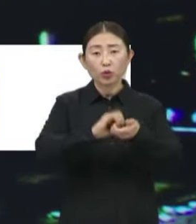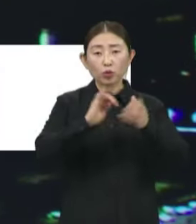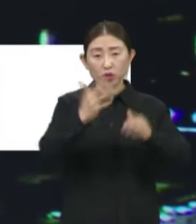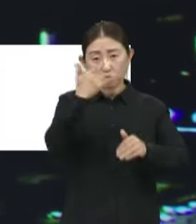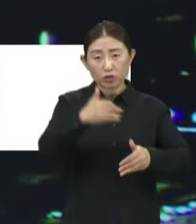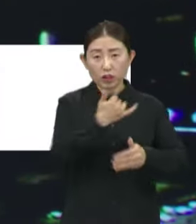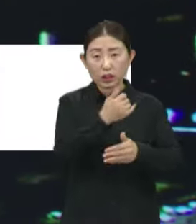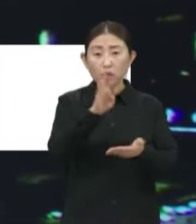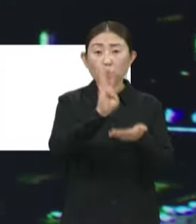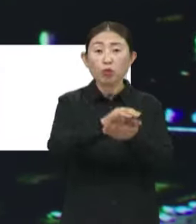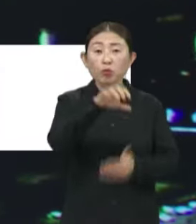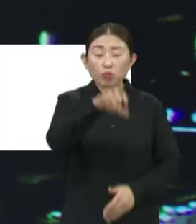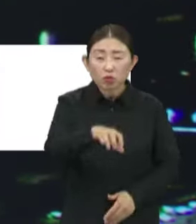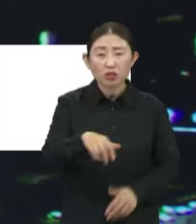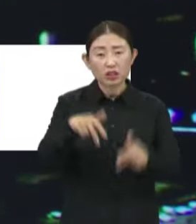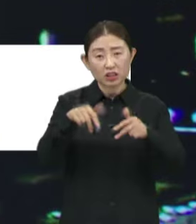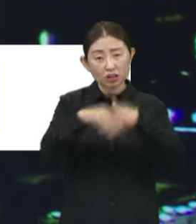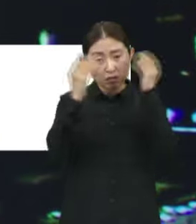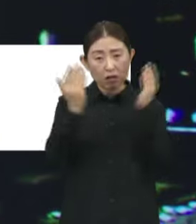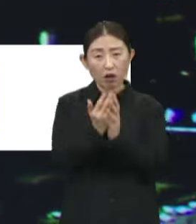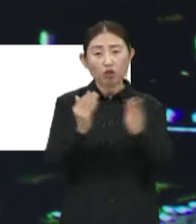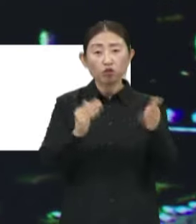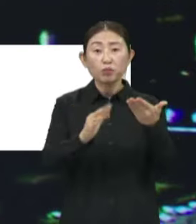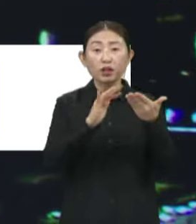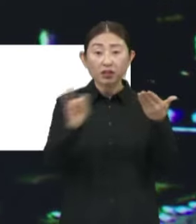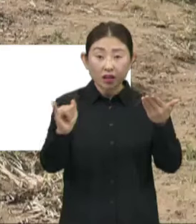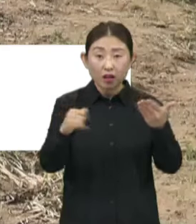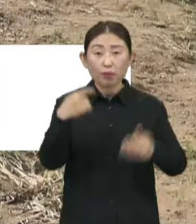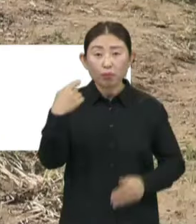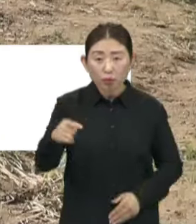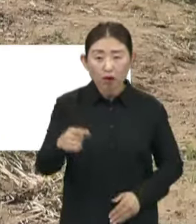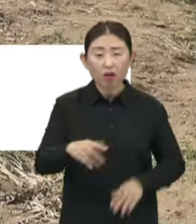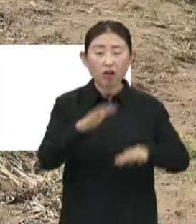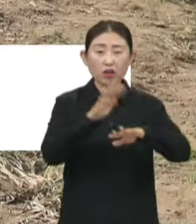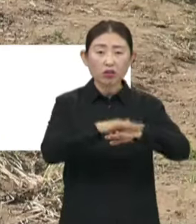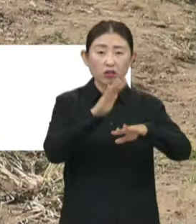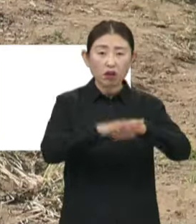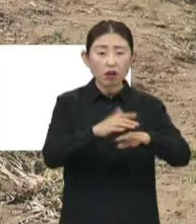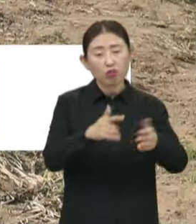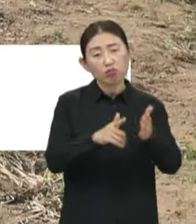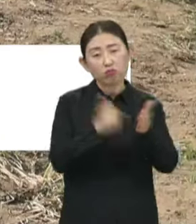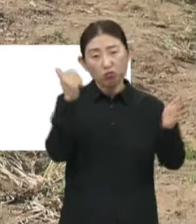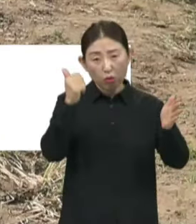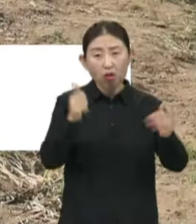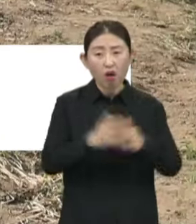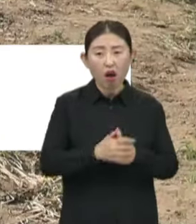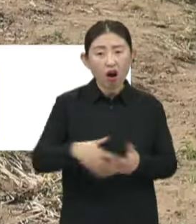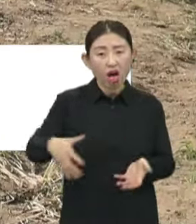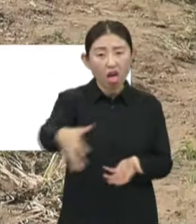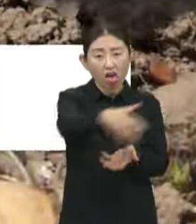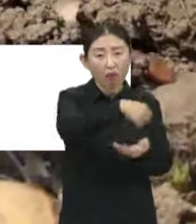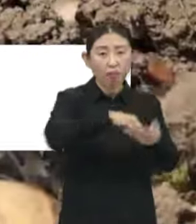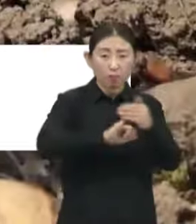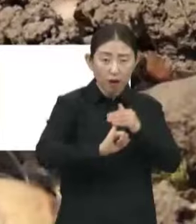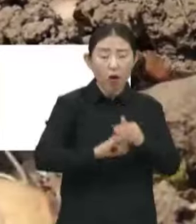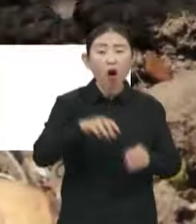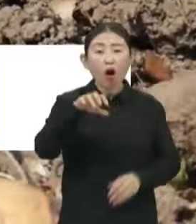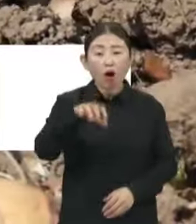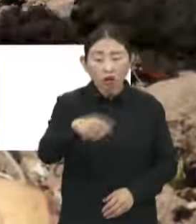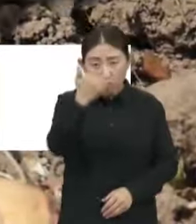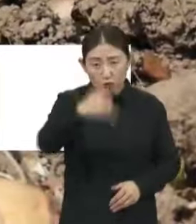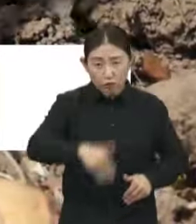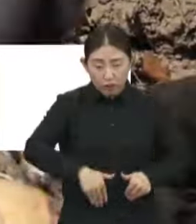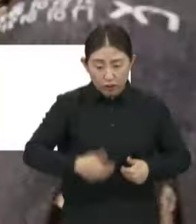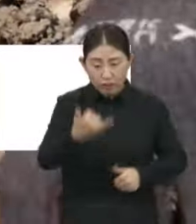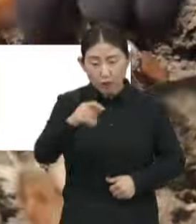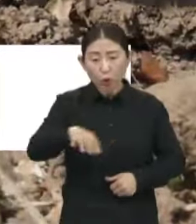농협 충남세종본부가 임직원 900여 명이 참여한 가운데 일손 부족으로 수확에 어려움을 겪는 논산 연무읍 등